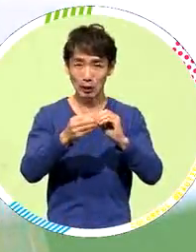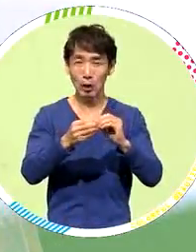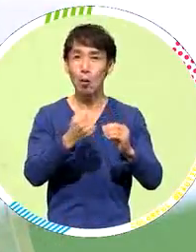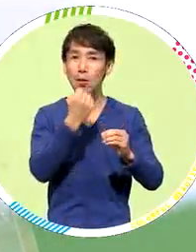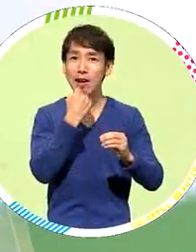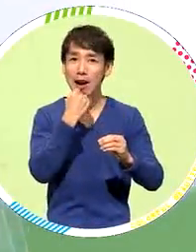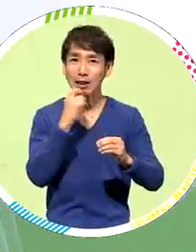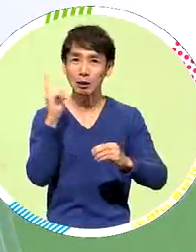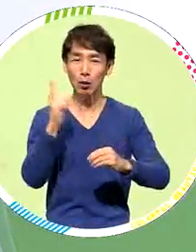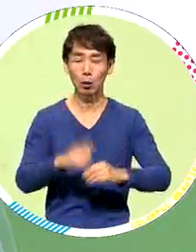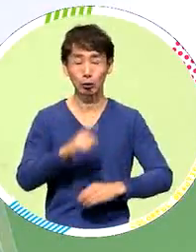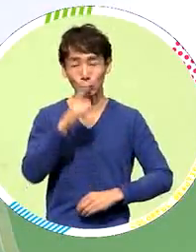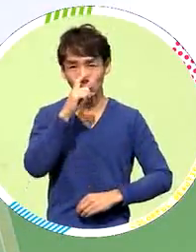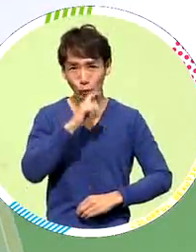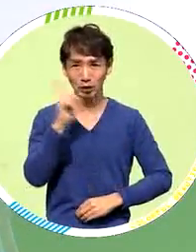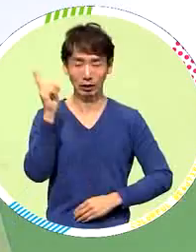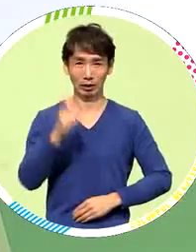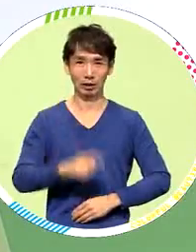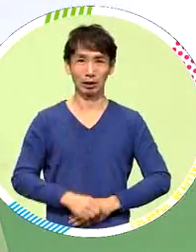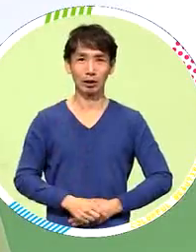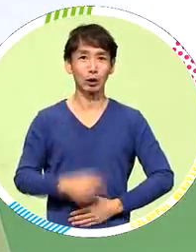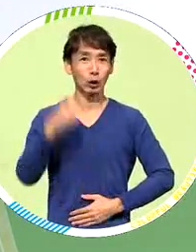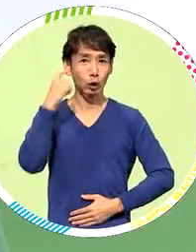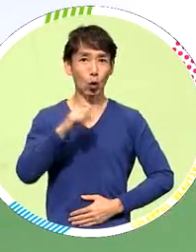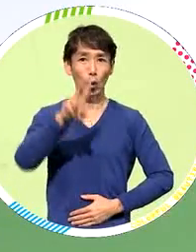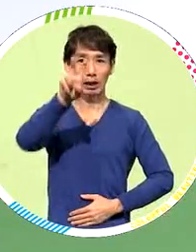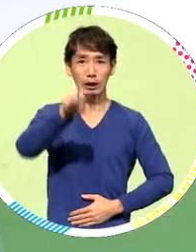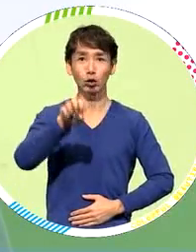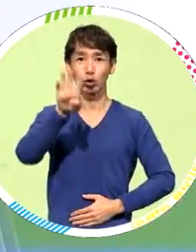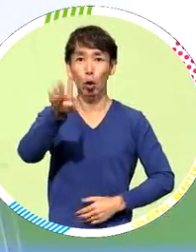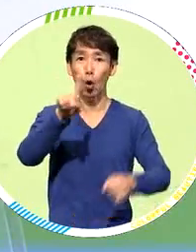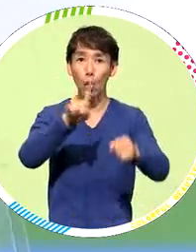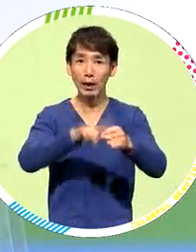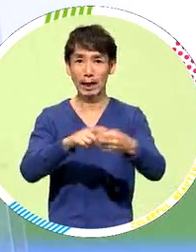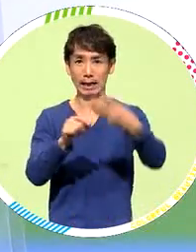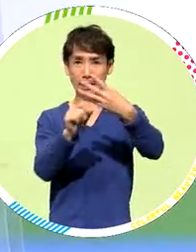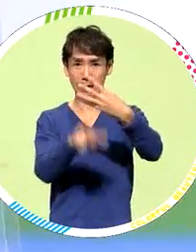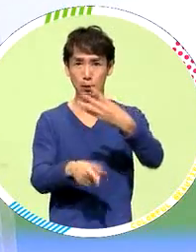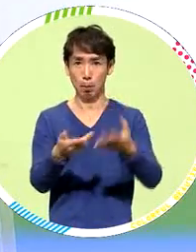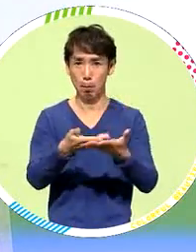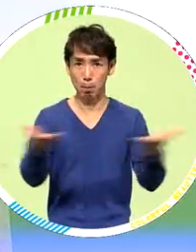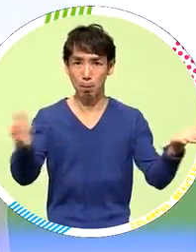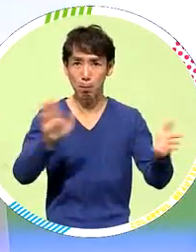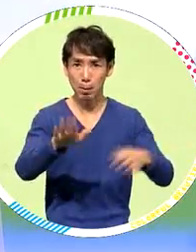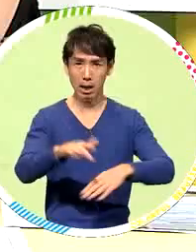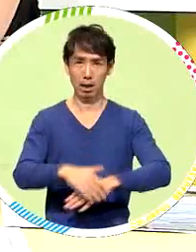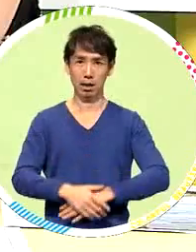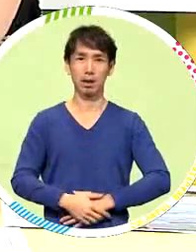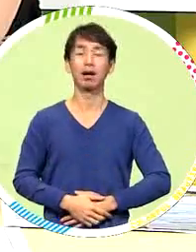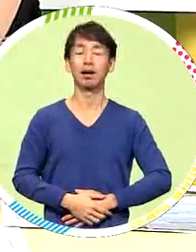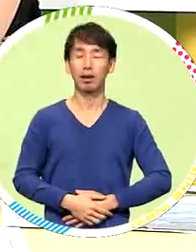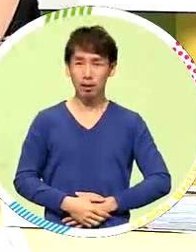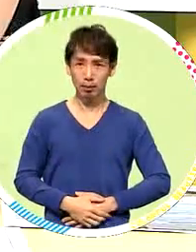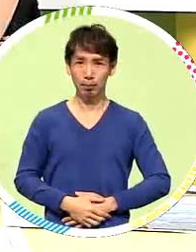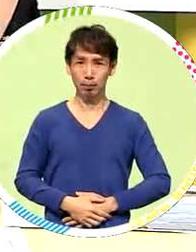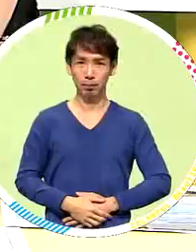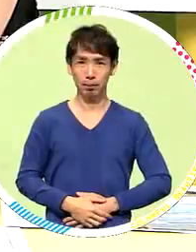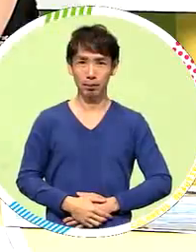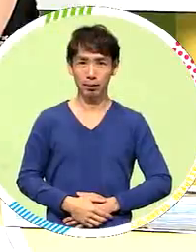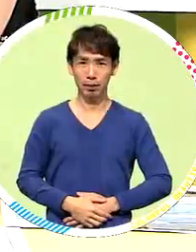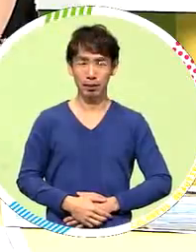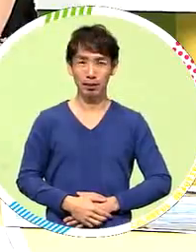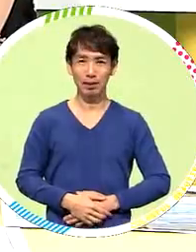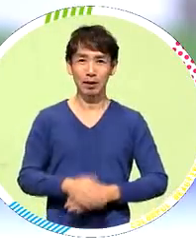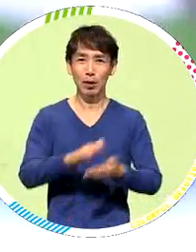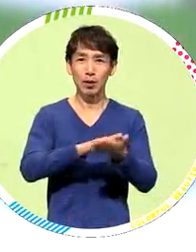よね自由は24年4月に発行されたものなんで使用んでしょうねまず清潔